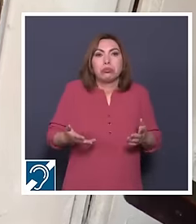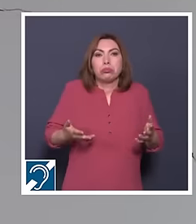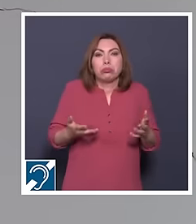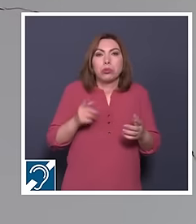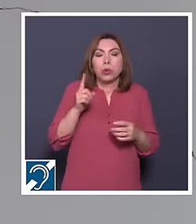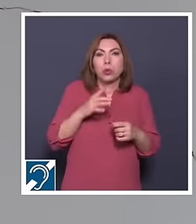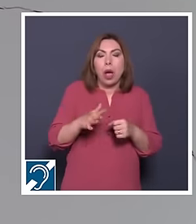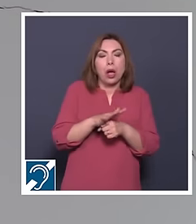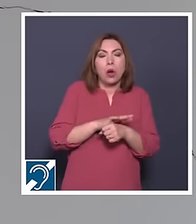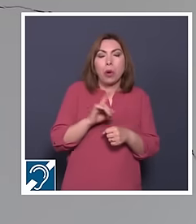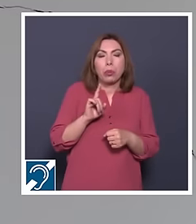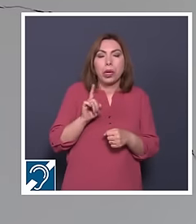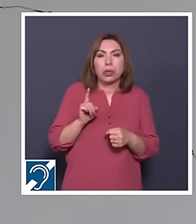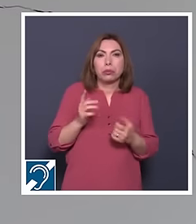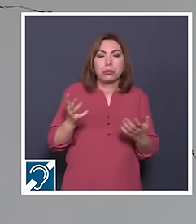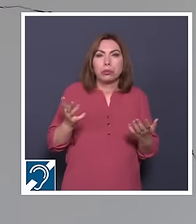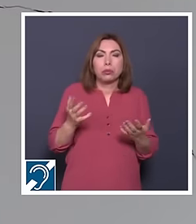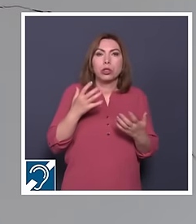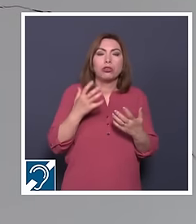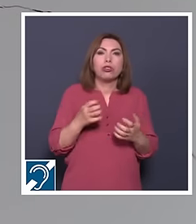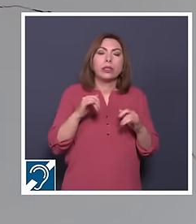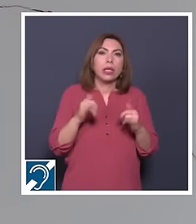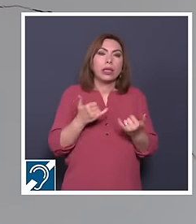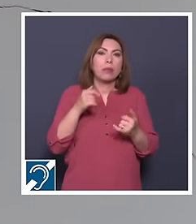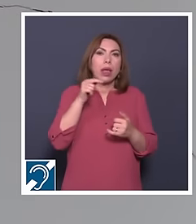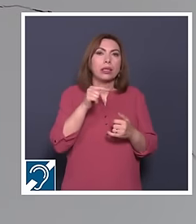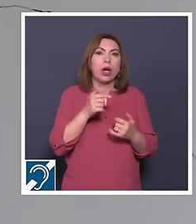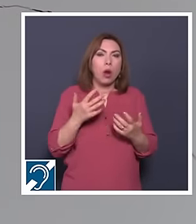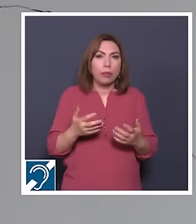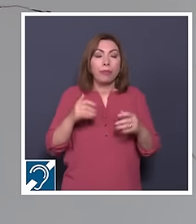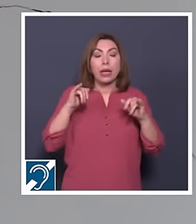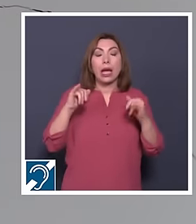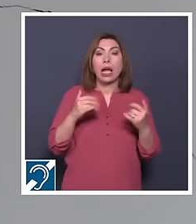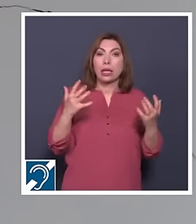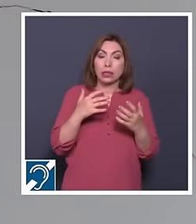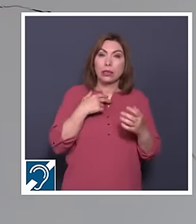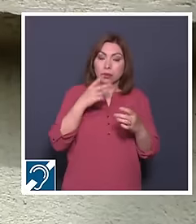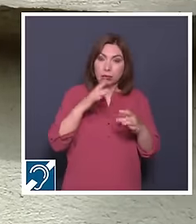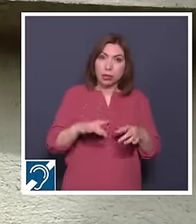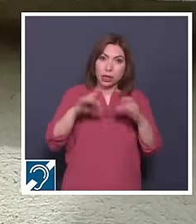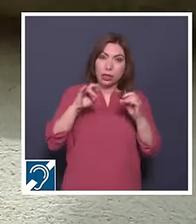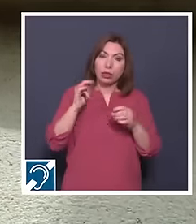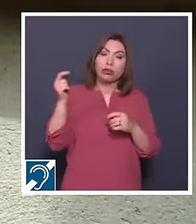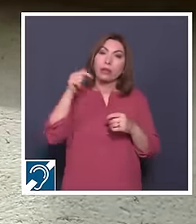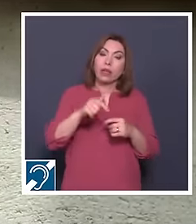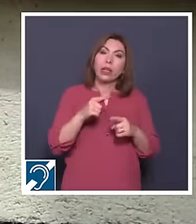este acoperită, nu acoperă ceea ce s-a întâmplat acolo. În cazul în care vom găsi și vom veni